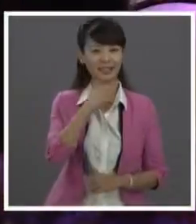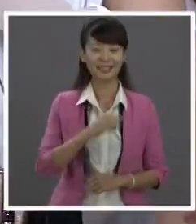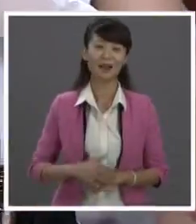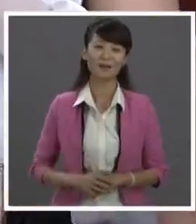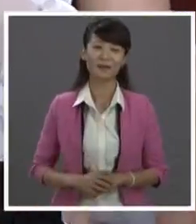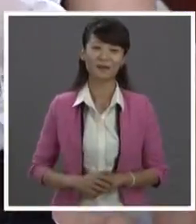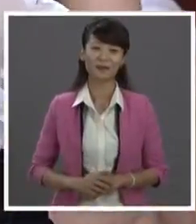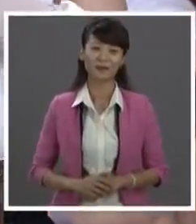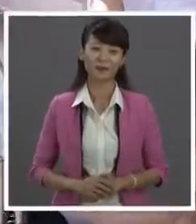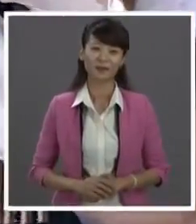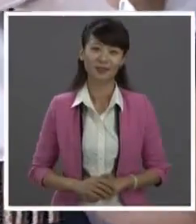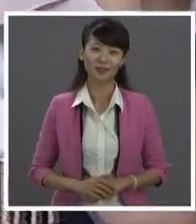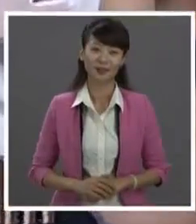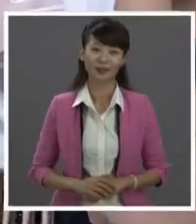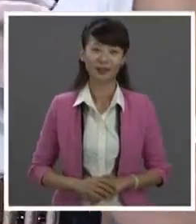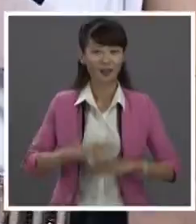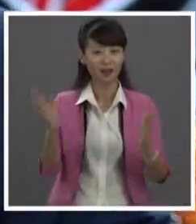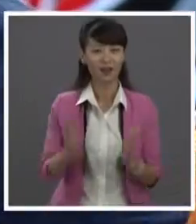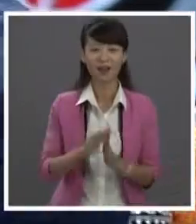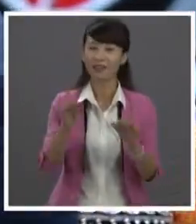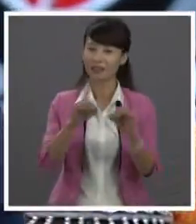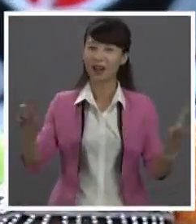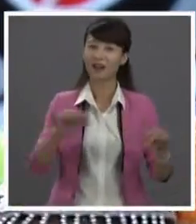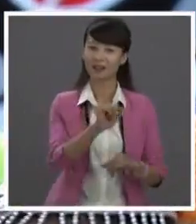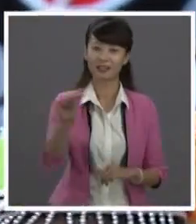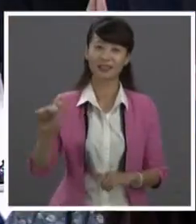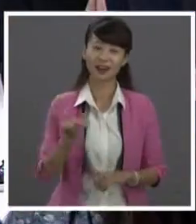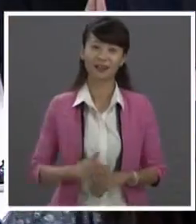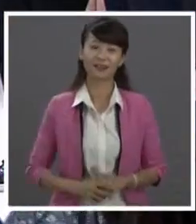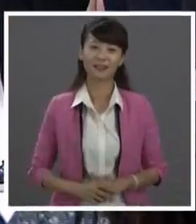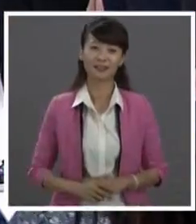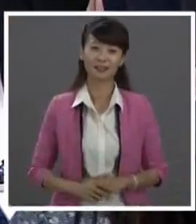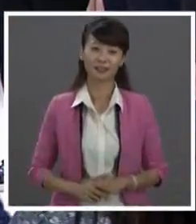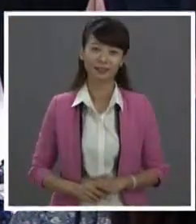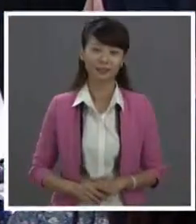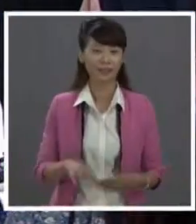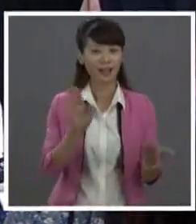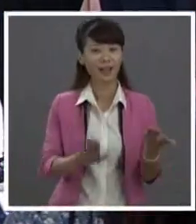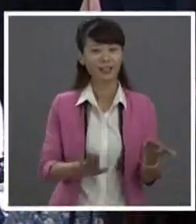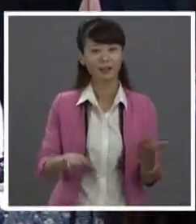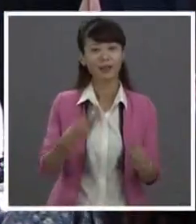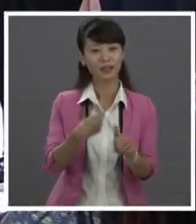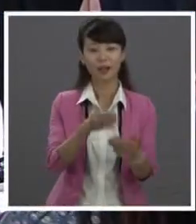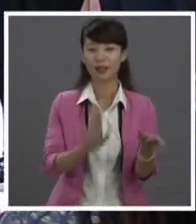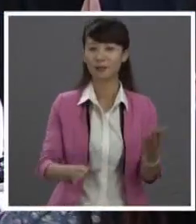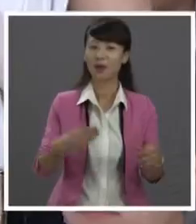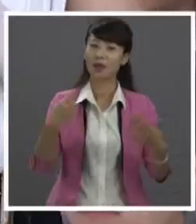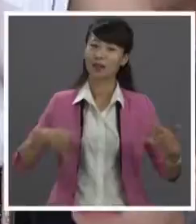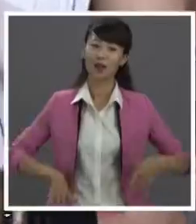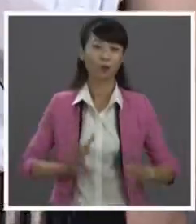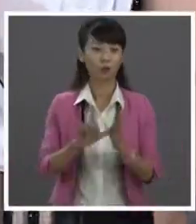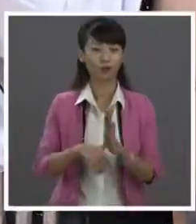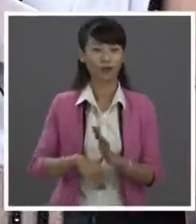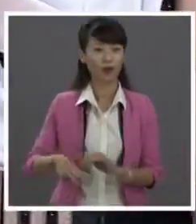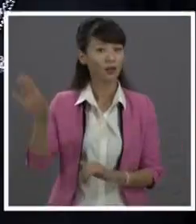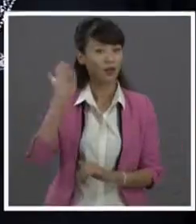长沙的也混， 你混得好远呐。 对。 教这些孩子们跳舞的时候， 是不是他们要听你们的脚步，他们要 这个有几